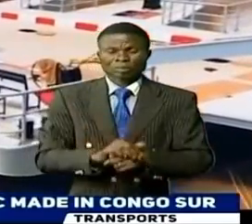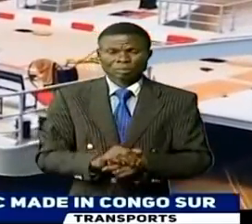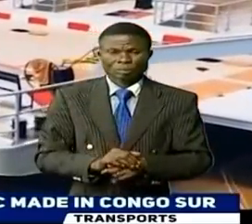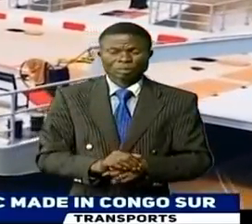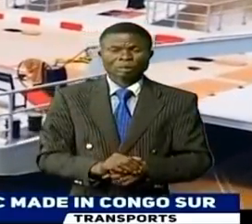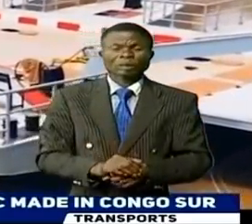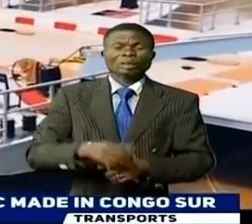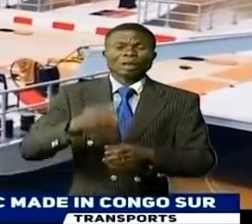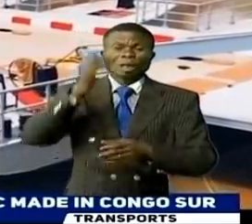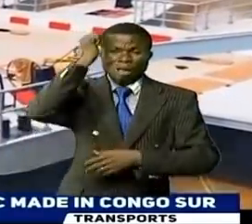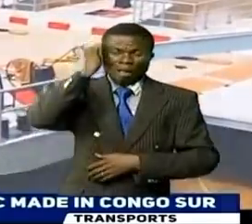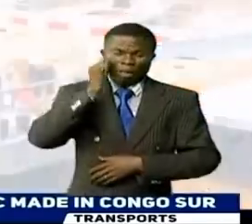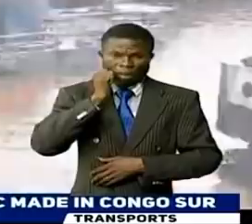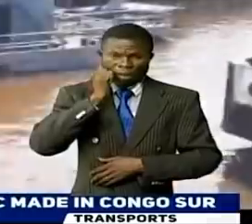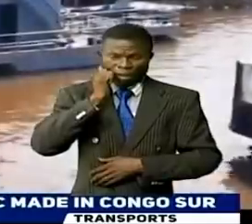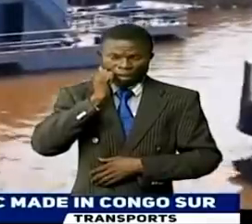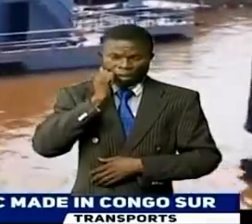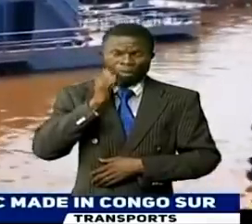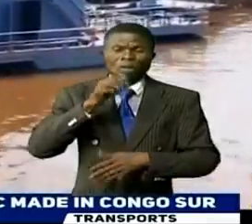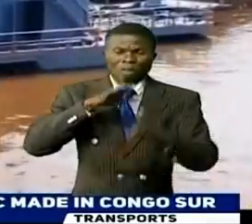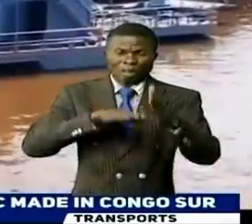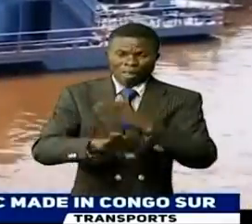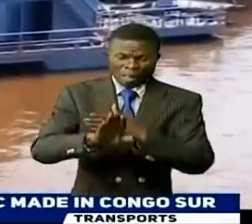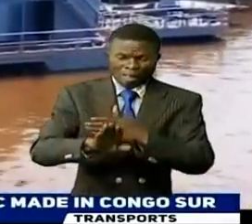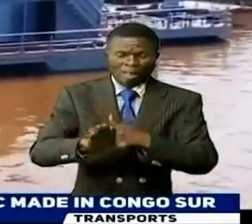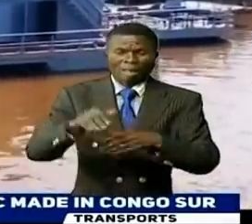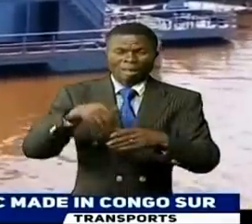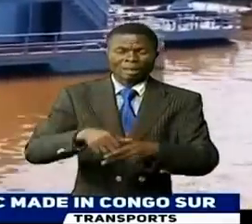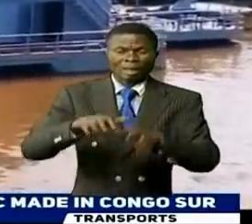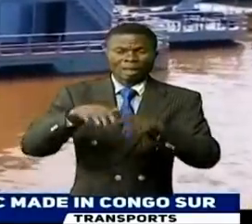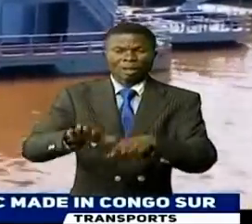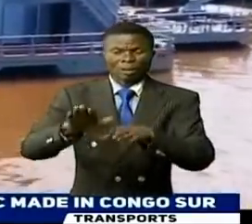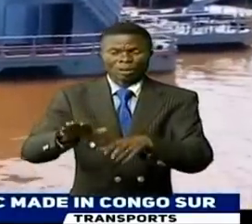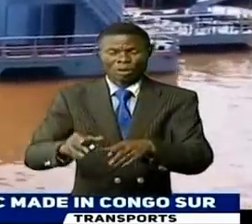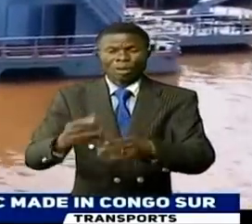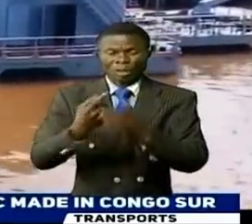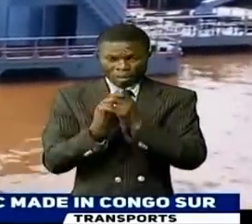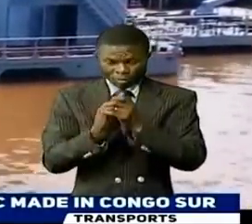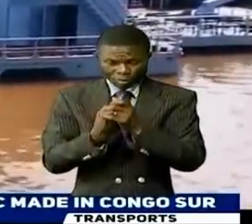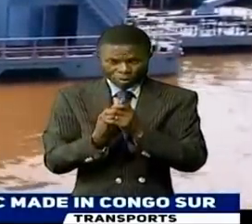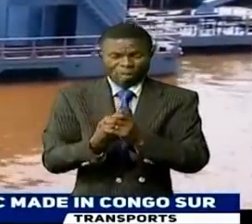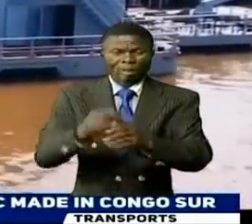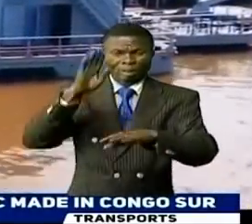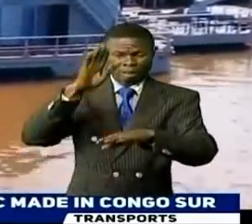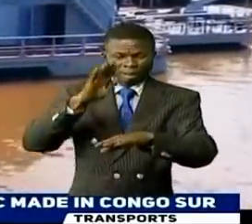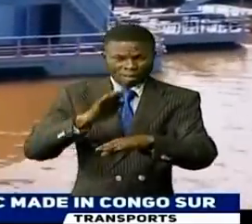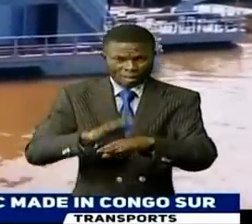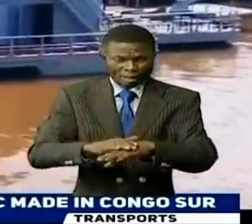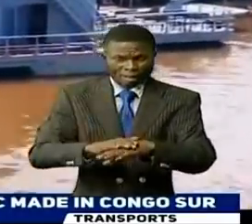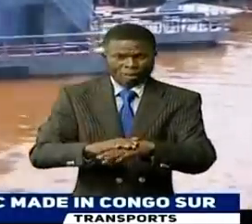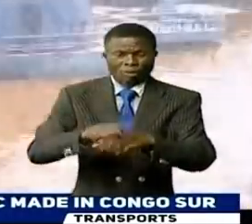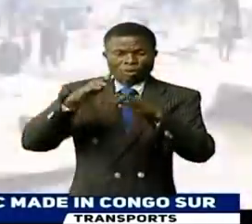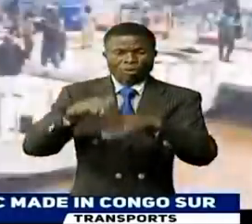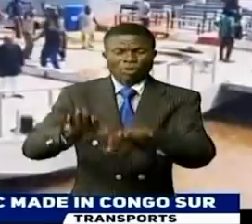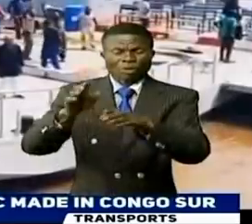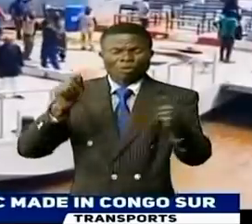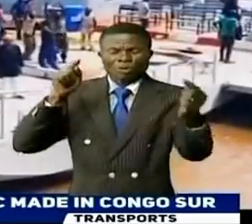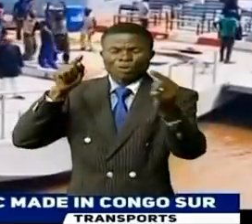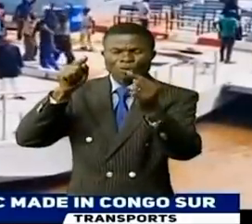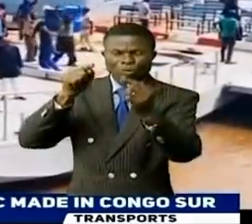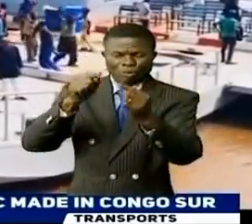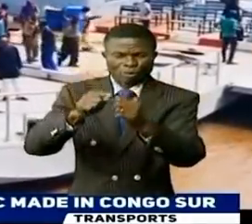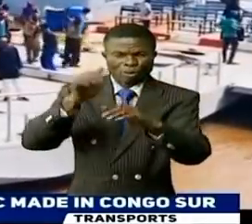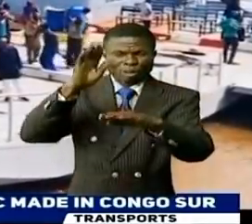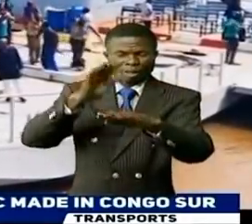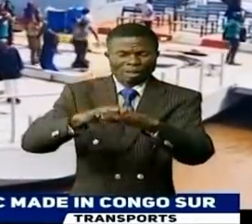Sebak a donc quitté les chantiers pour l'eau, son milieu naturel, et dans quelques jours, il montera les courants du majestueux fleuve Congo jusqu'à